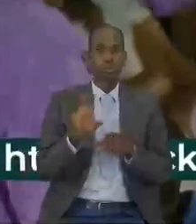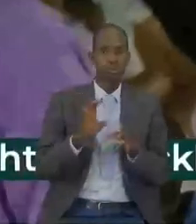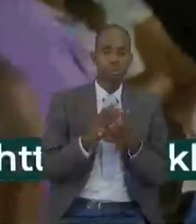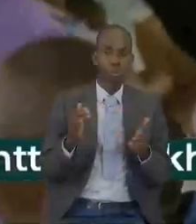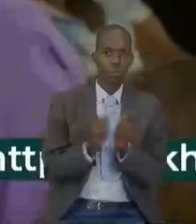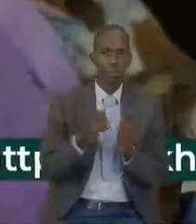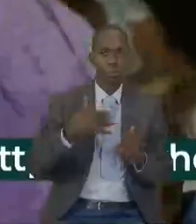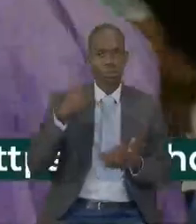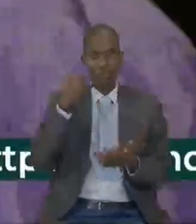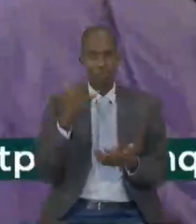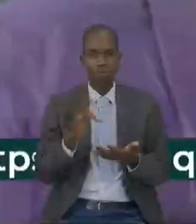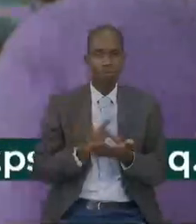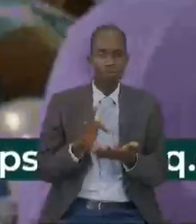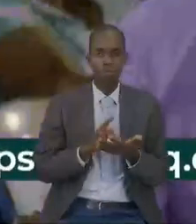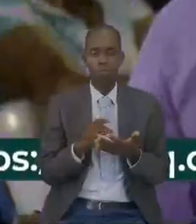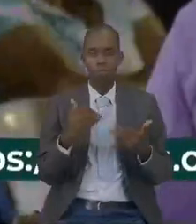vous.